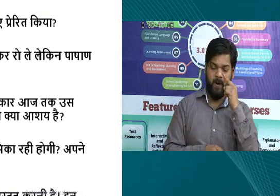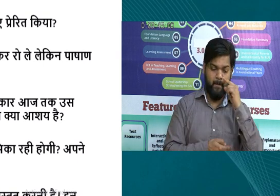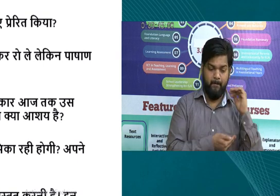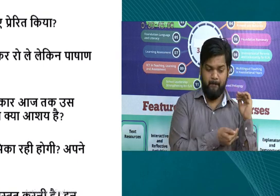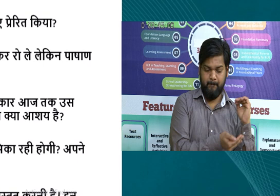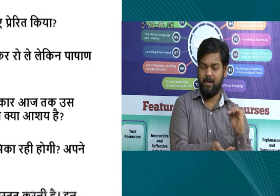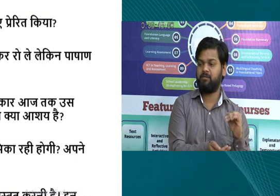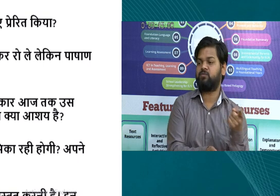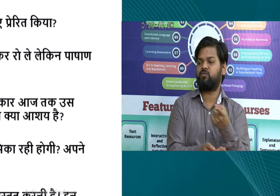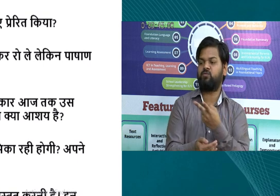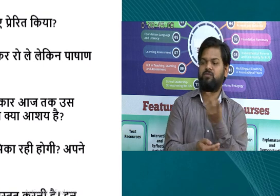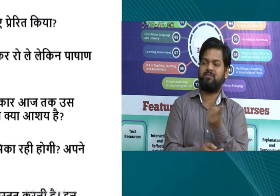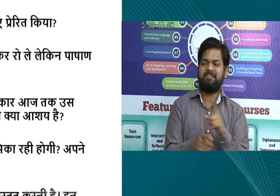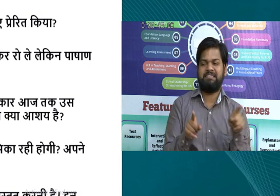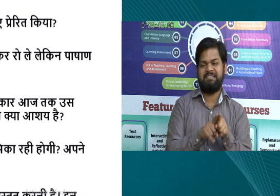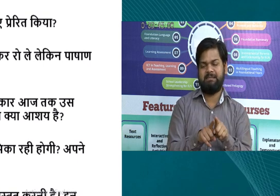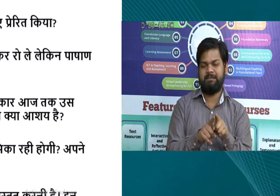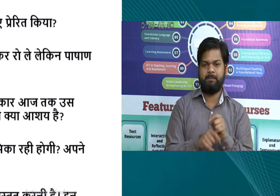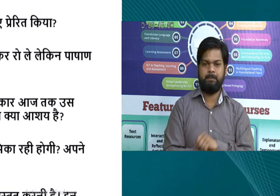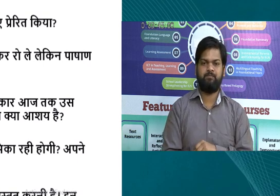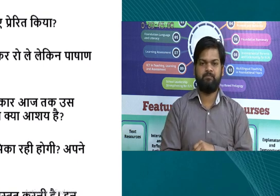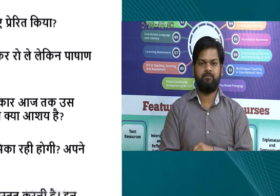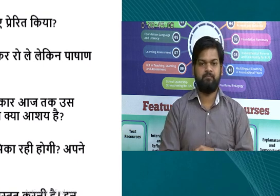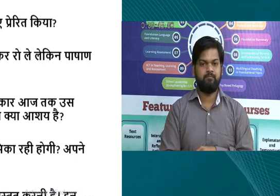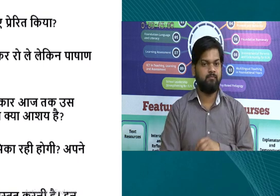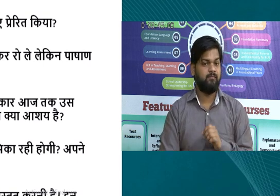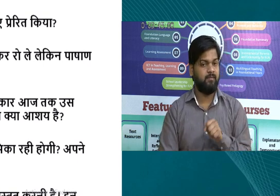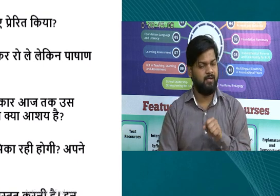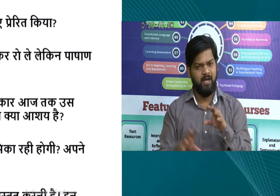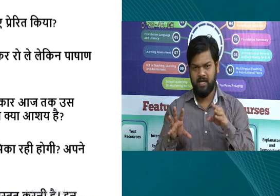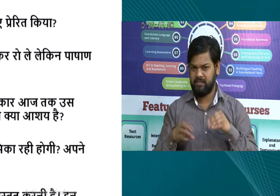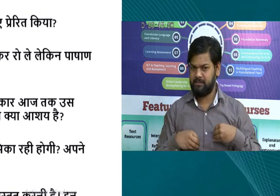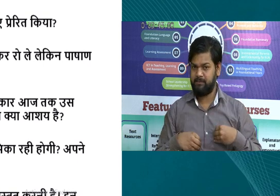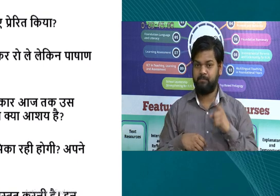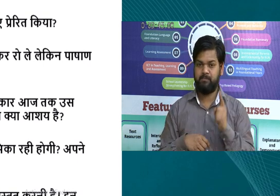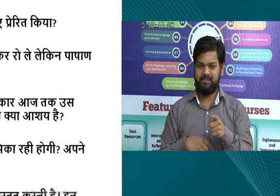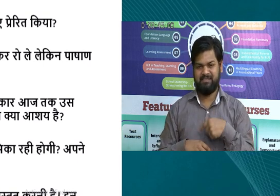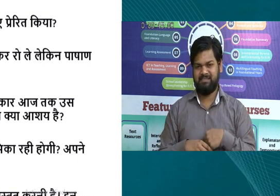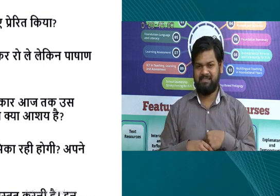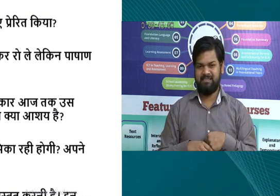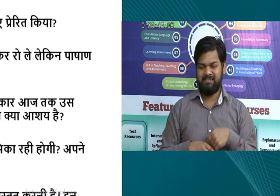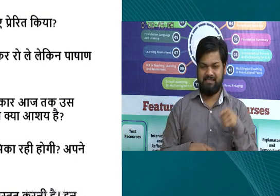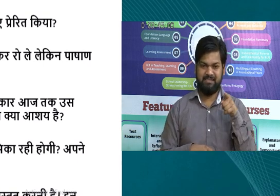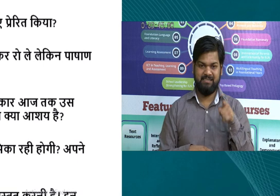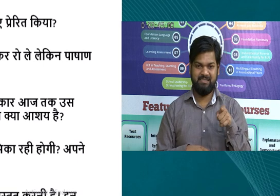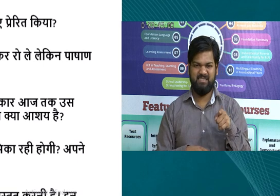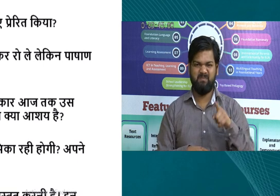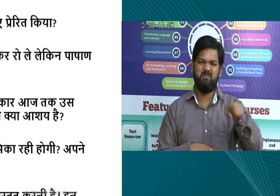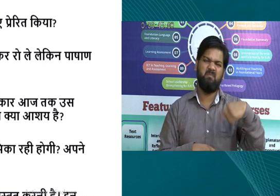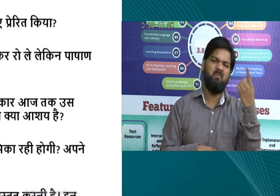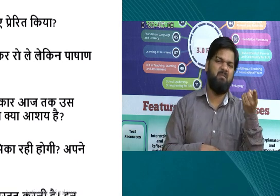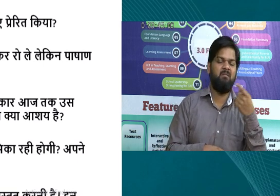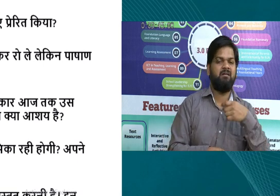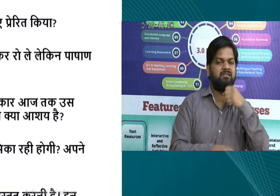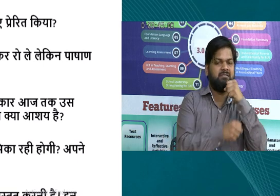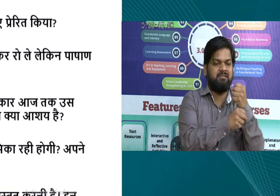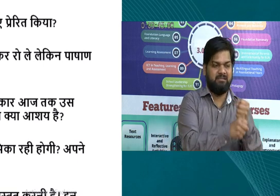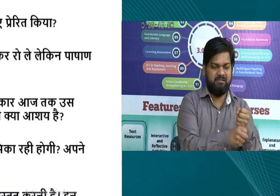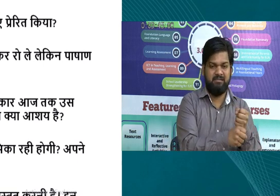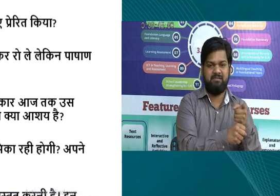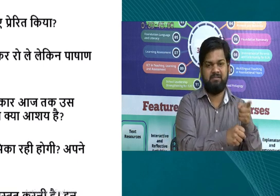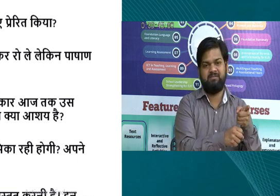आगे आए अलग बात है की बाद में सरकार ने उनकी बात नहीं लेकिन इन तर्कों के आधार पर मैना ने जनरल ही को